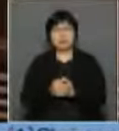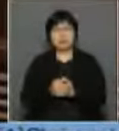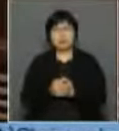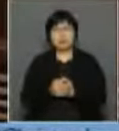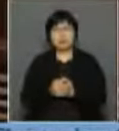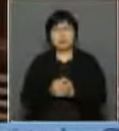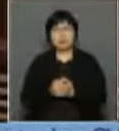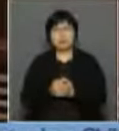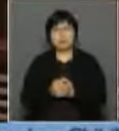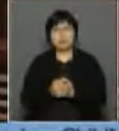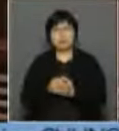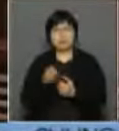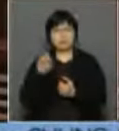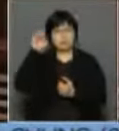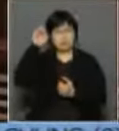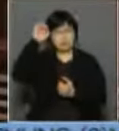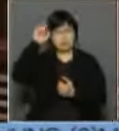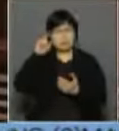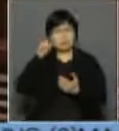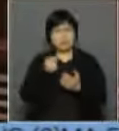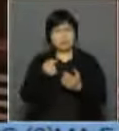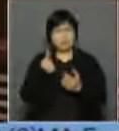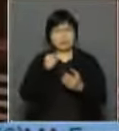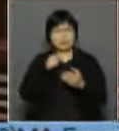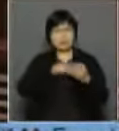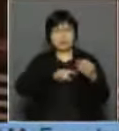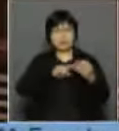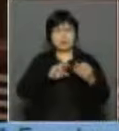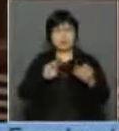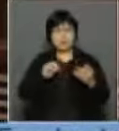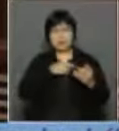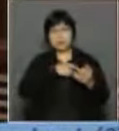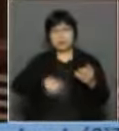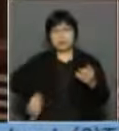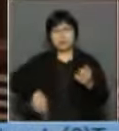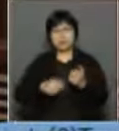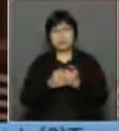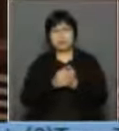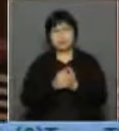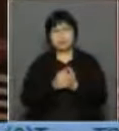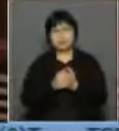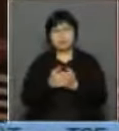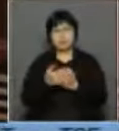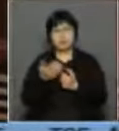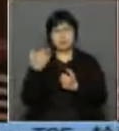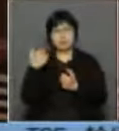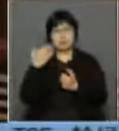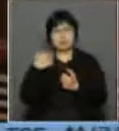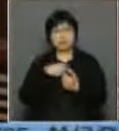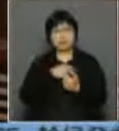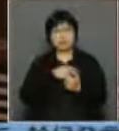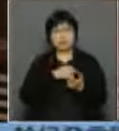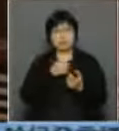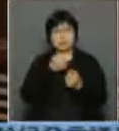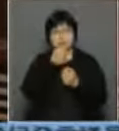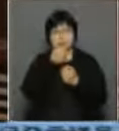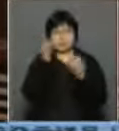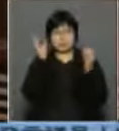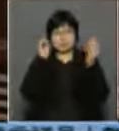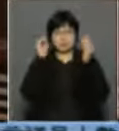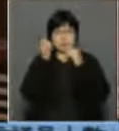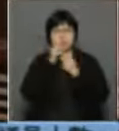呢？議案的提出人莫乃光議員曾經在傳媒面前披露，他